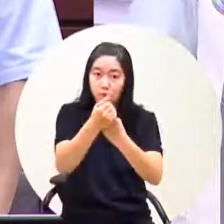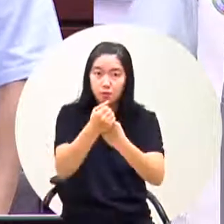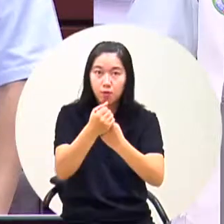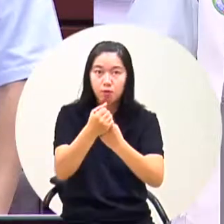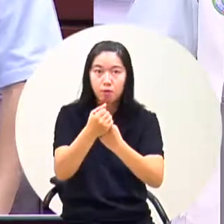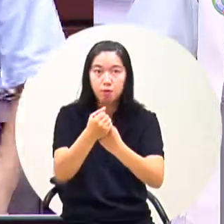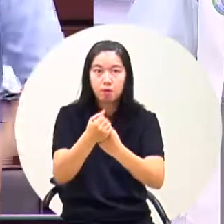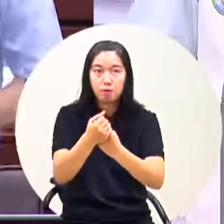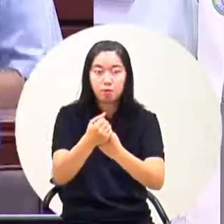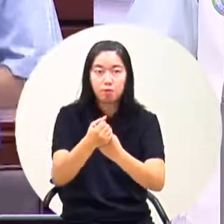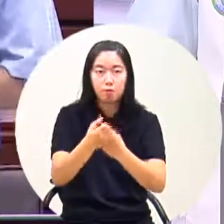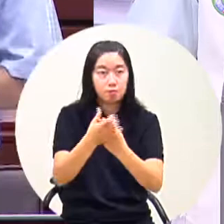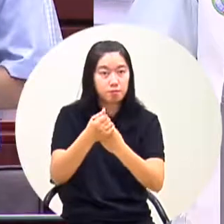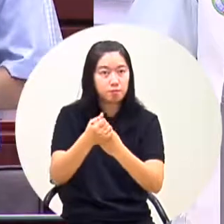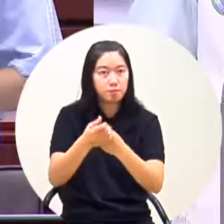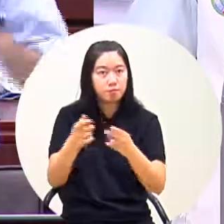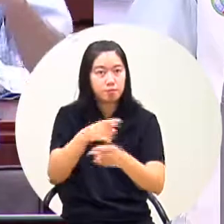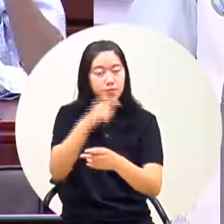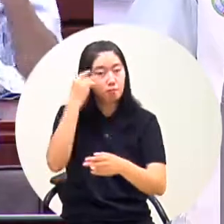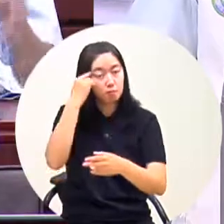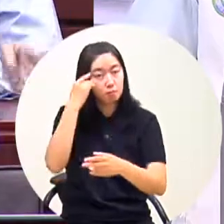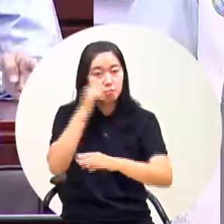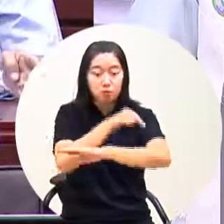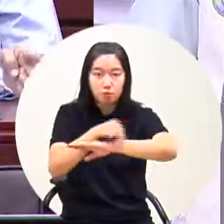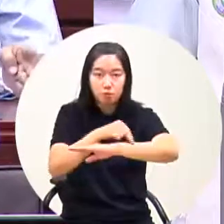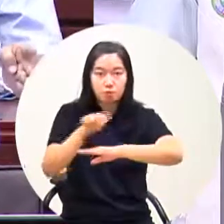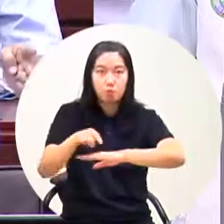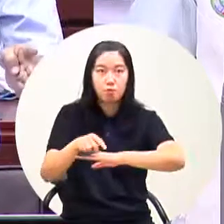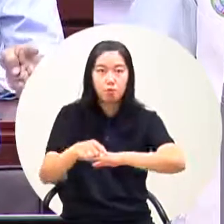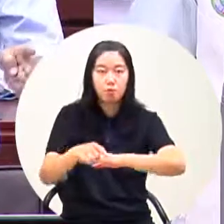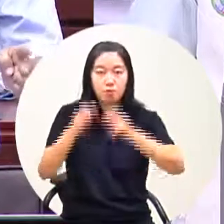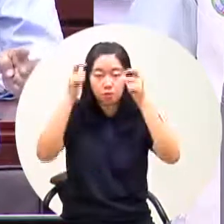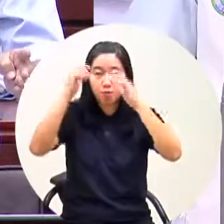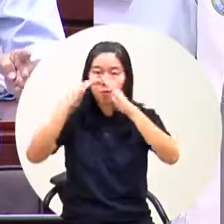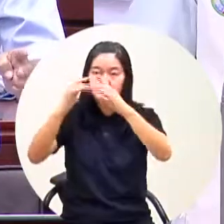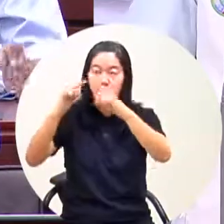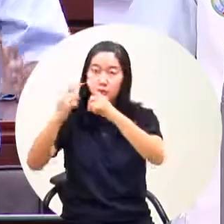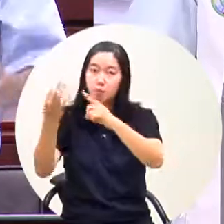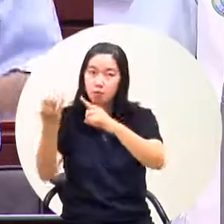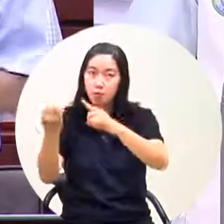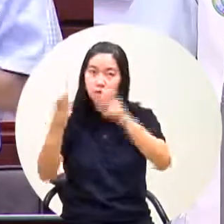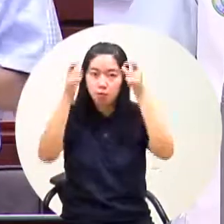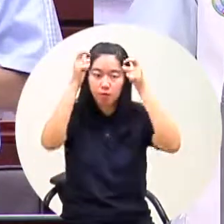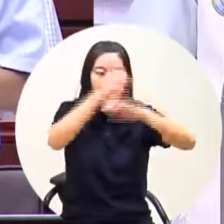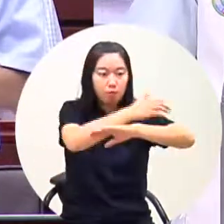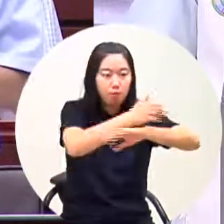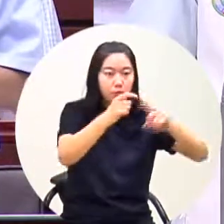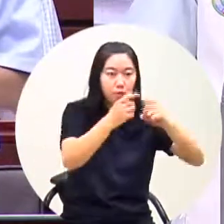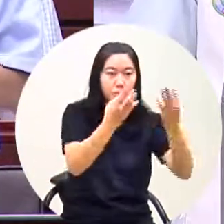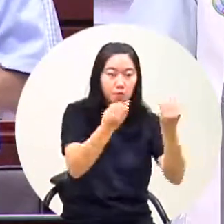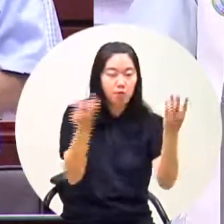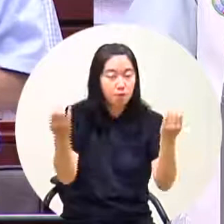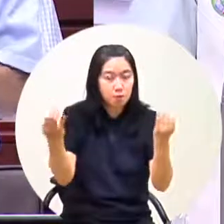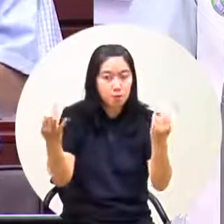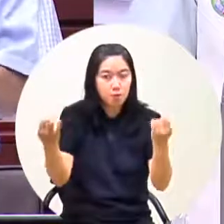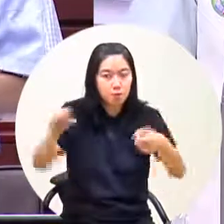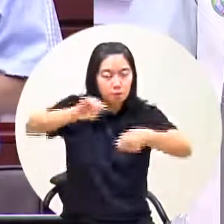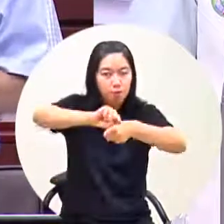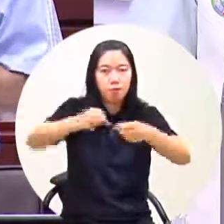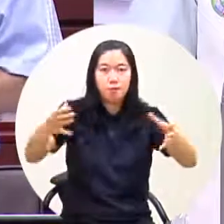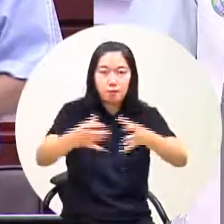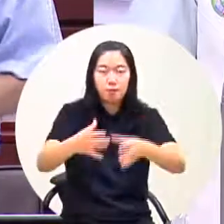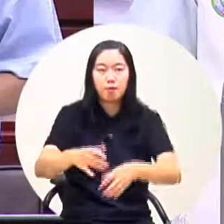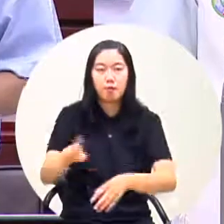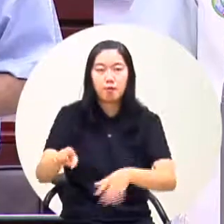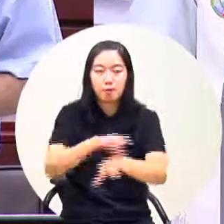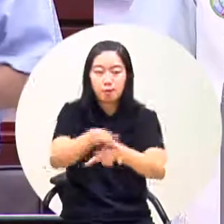其实迄个时阵咧规范是安尼，高雄市偌侪人，高雄县偌侪人，两个加起来，就是环保